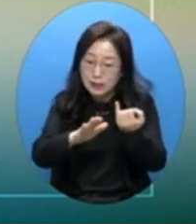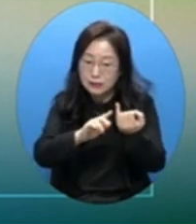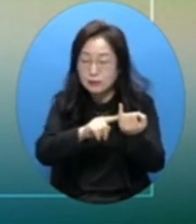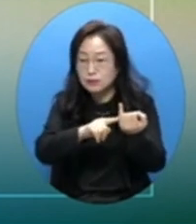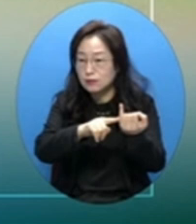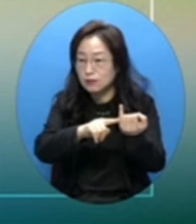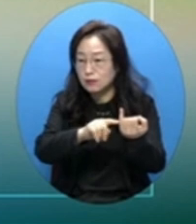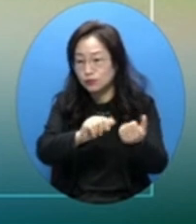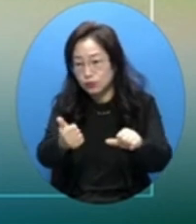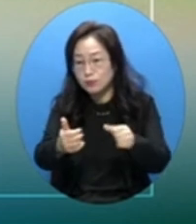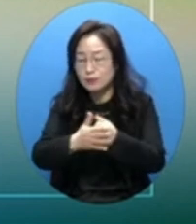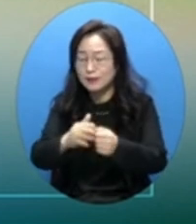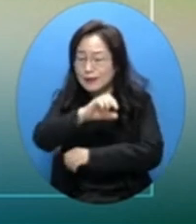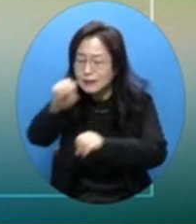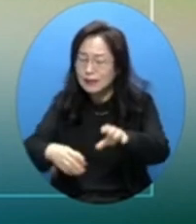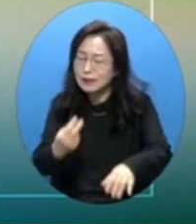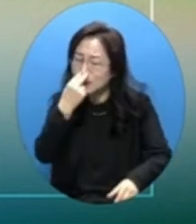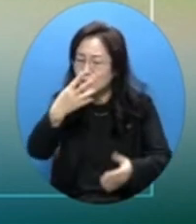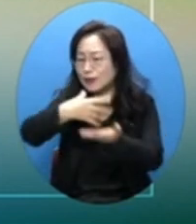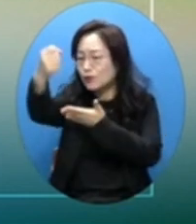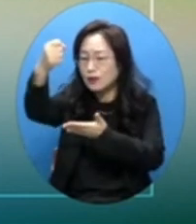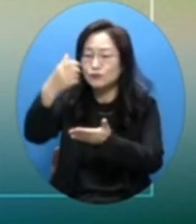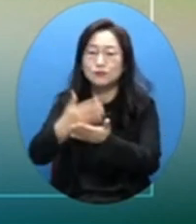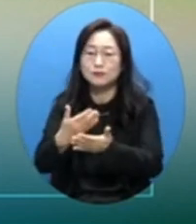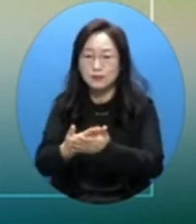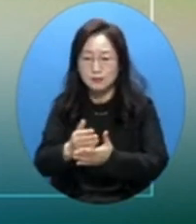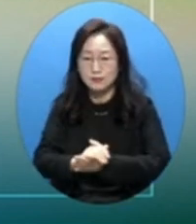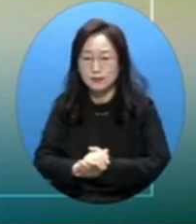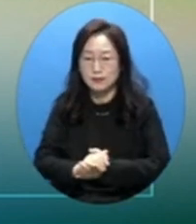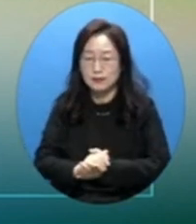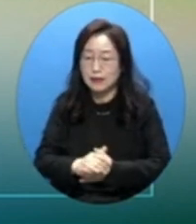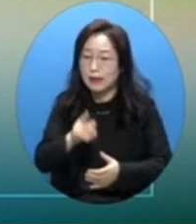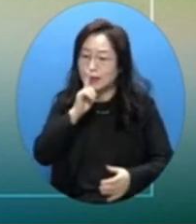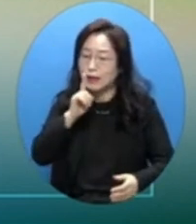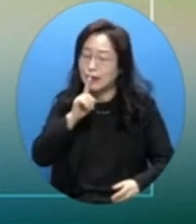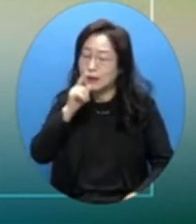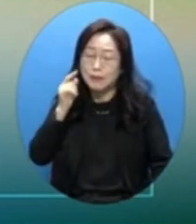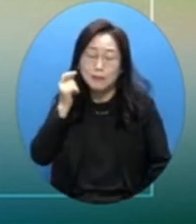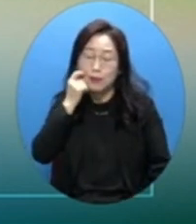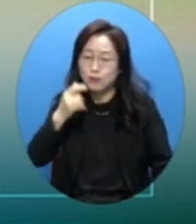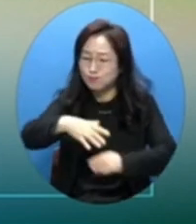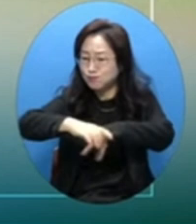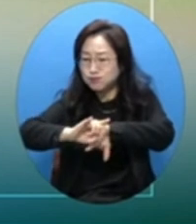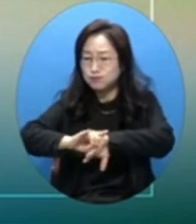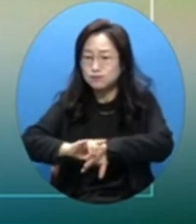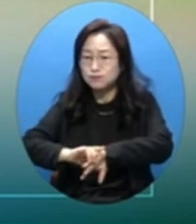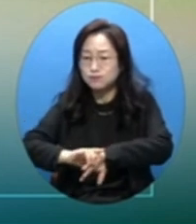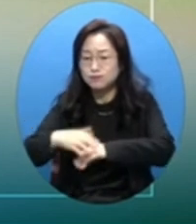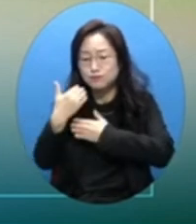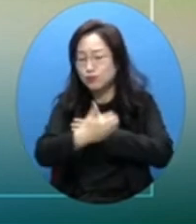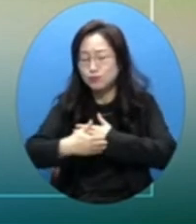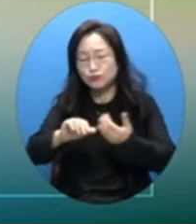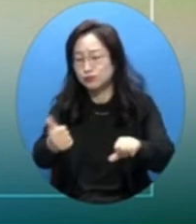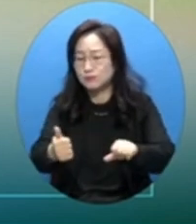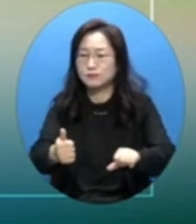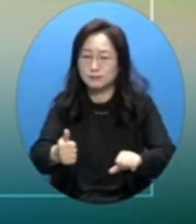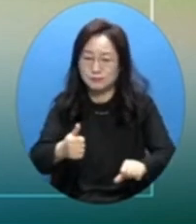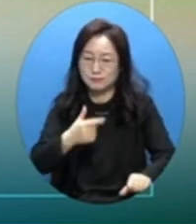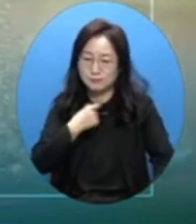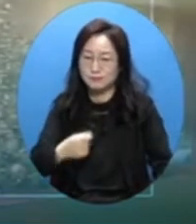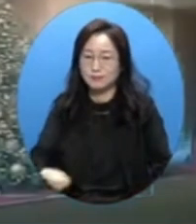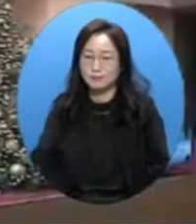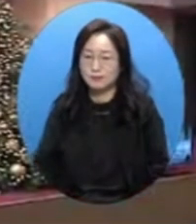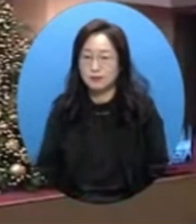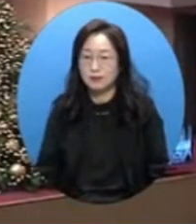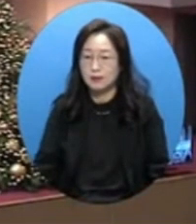데려가셨으니 차라리 저의 목숨도 거두어 주십시오. 말도 못하는 이 병신 같은 육신을 데려가 주십시오. 모든